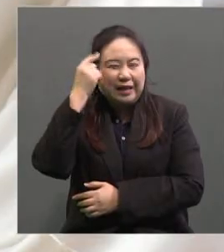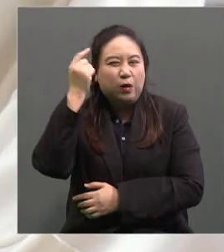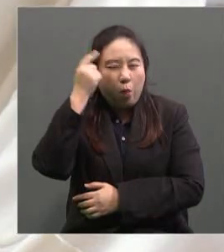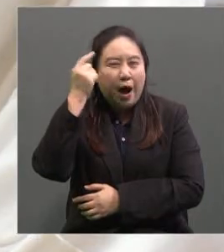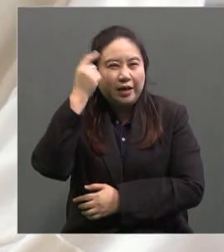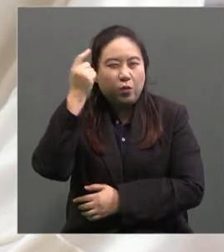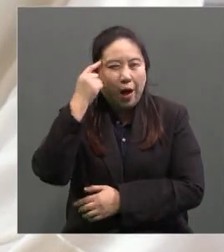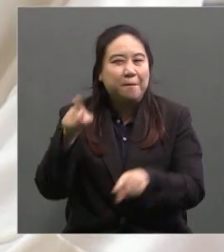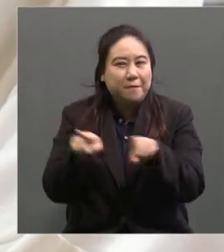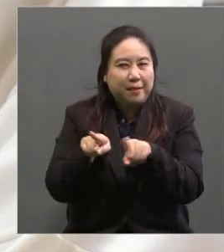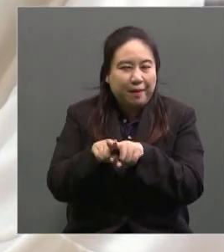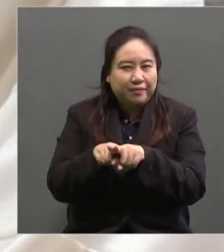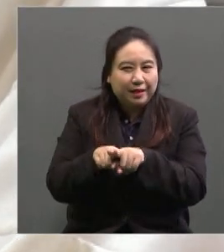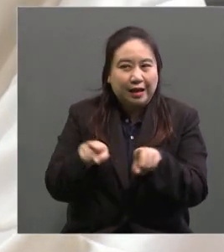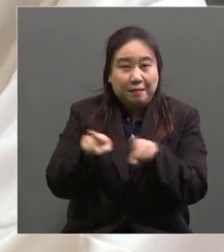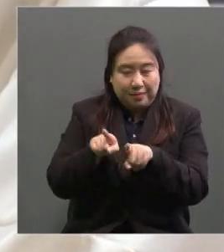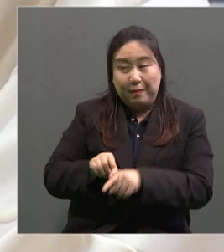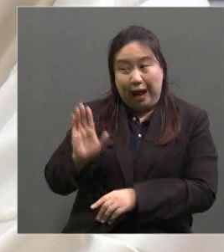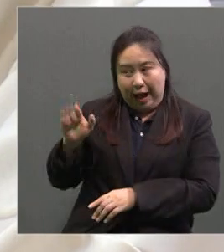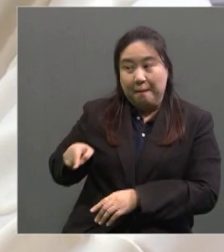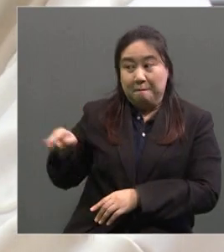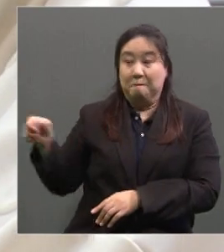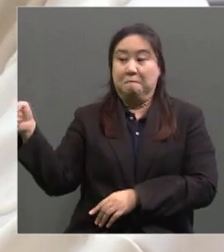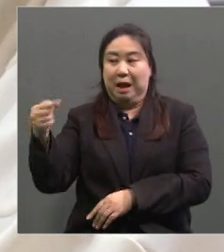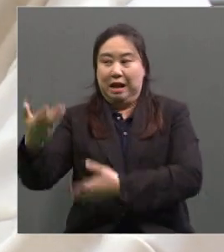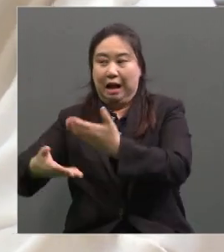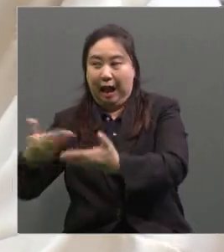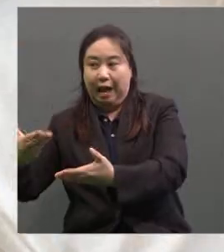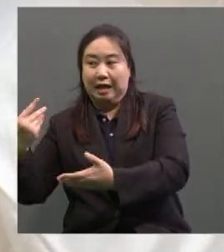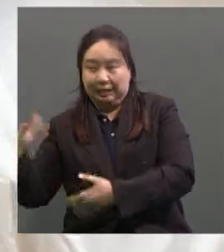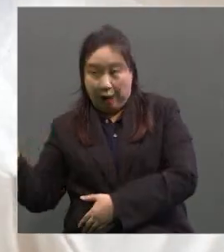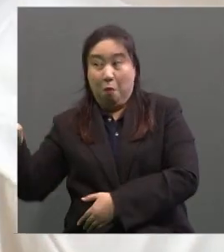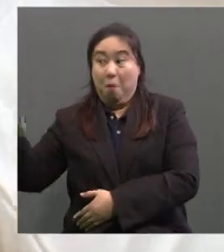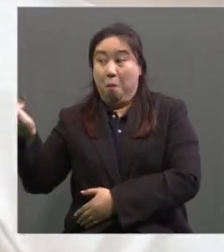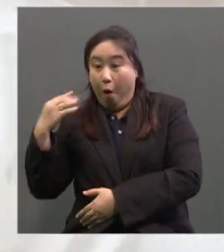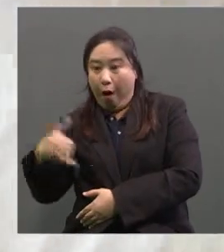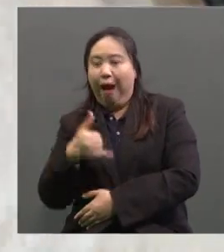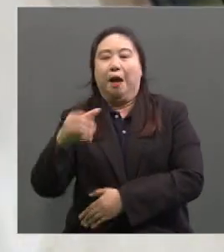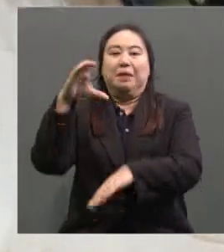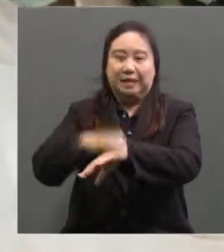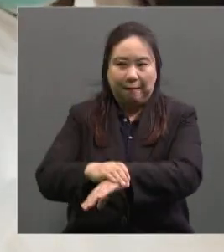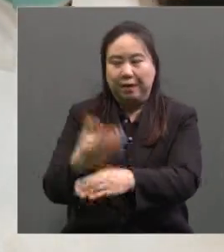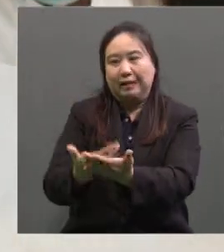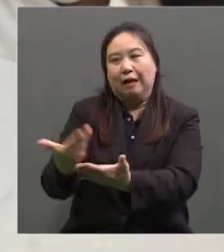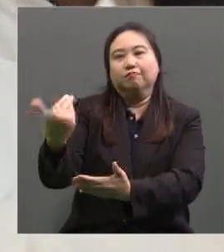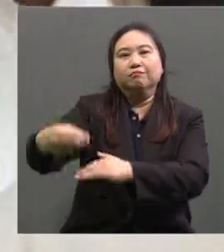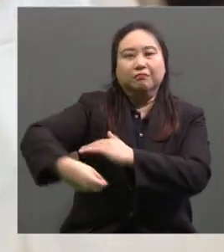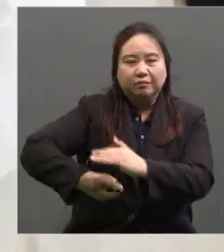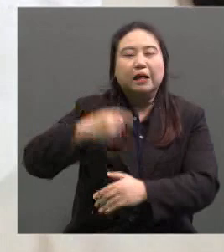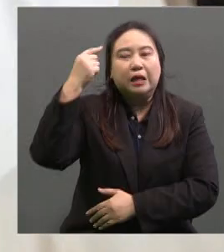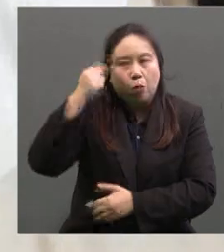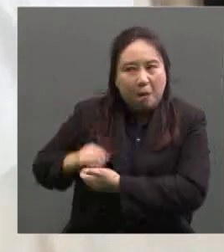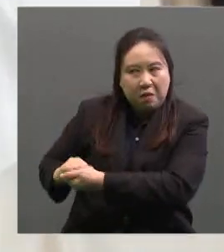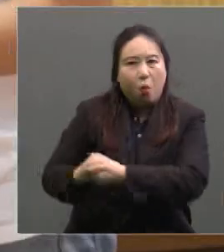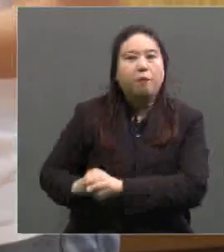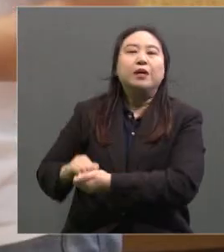ไถเงินอืคือเหมือนทำกันเป็นกระบวนการนะฮะหลังเกิดเหตุตอนเนี้ยทางสายไหเนี่ยประสานไปที่ผู้บัญชาการตำรวจภูธรภาค